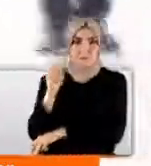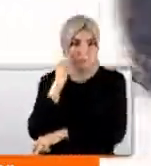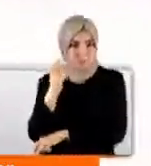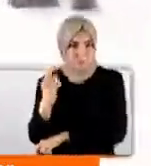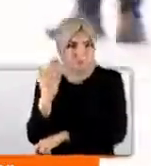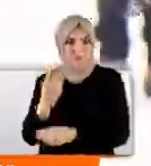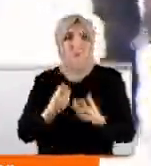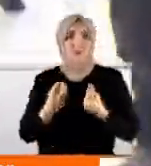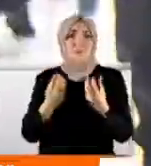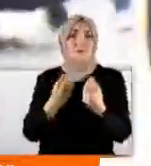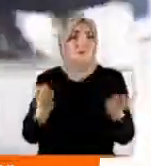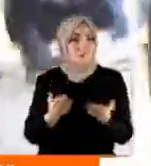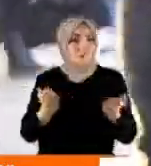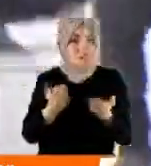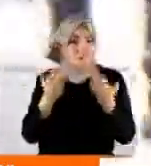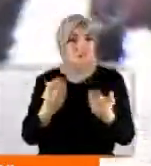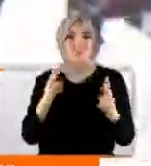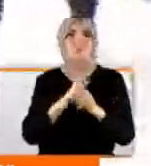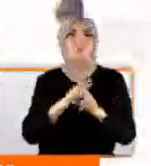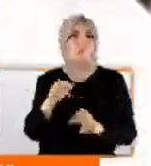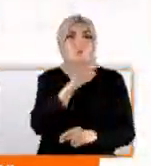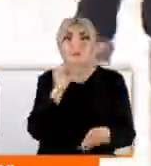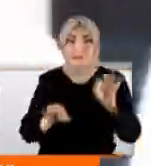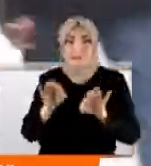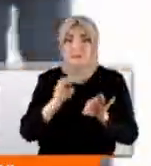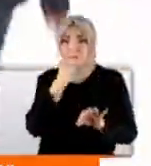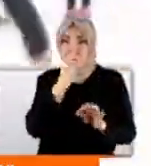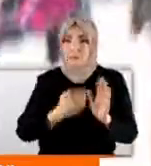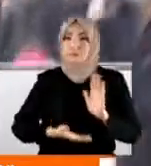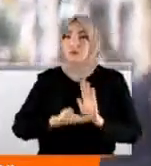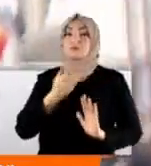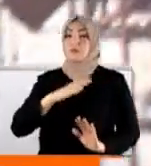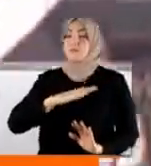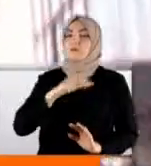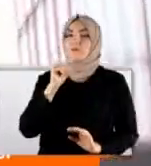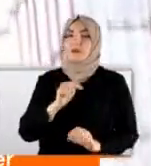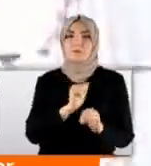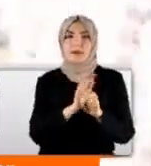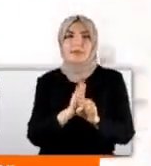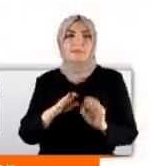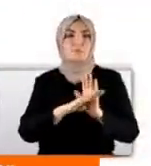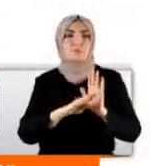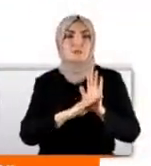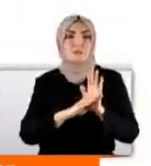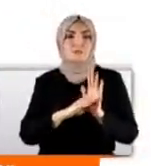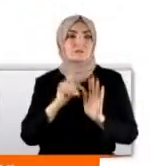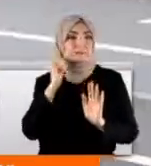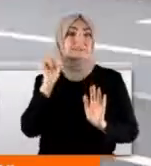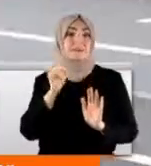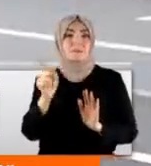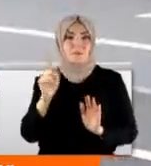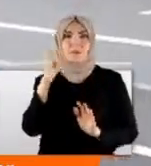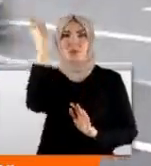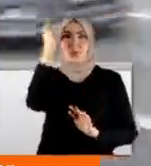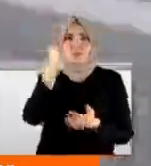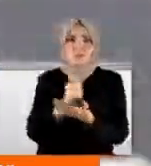polis ekipleri de denetimleri sıklaştırdı. Pandemi kurallarına uymayanlar drone'la tek tek tespit ediliyor.